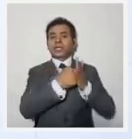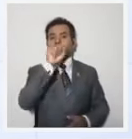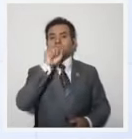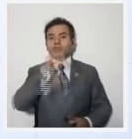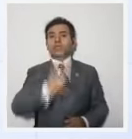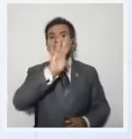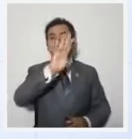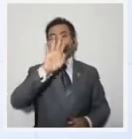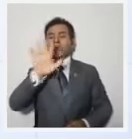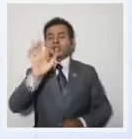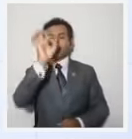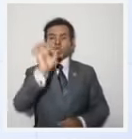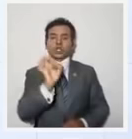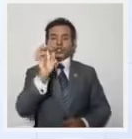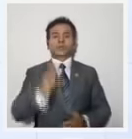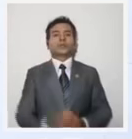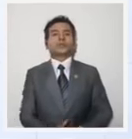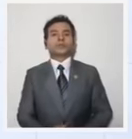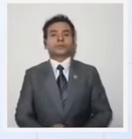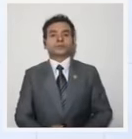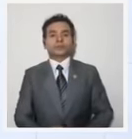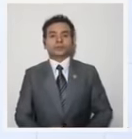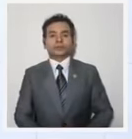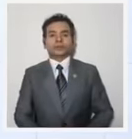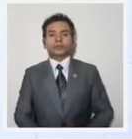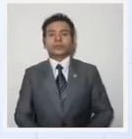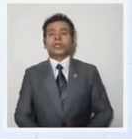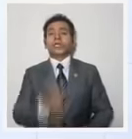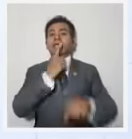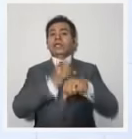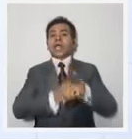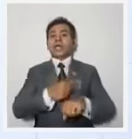3.78%, বরিশাল 1.23% এবং রাজশাহীতে